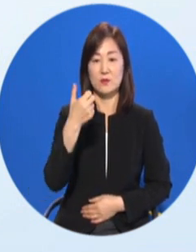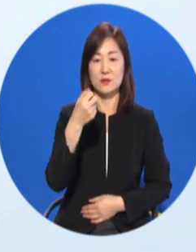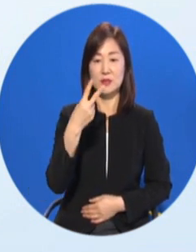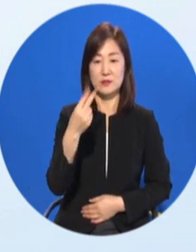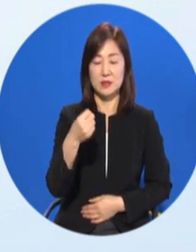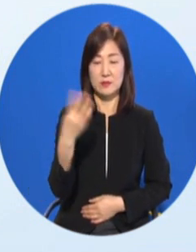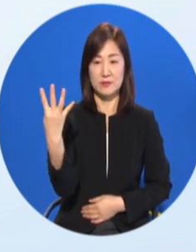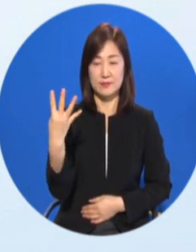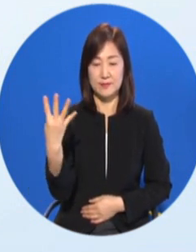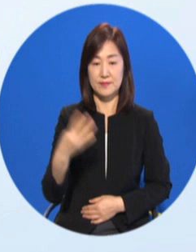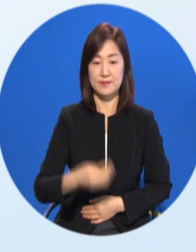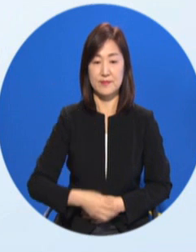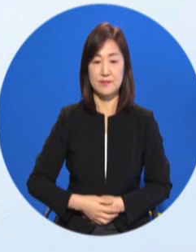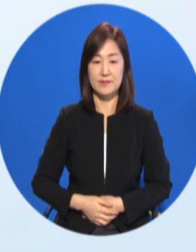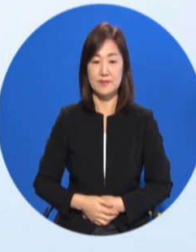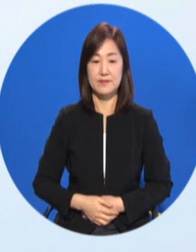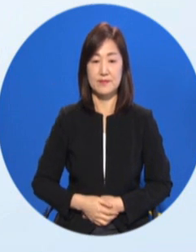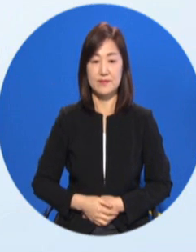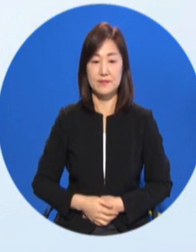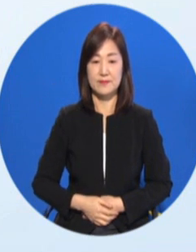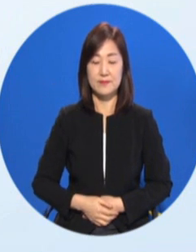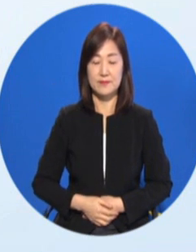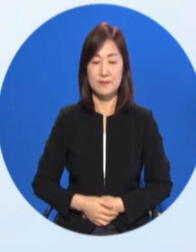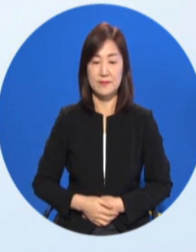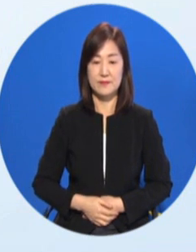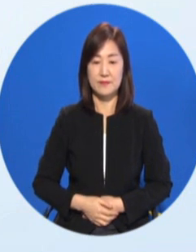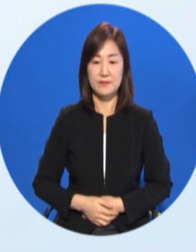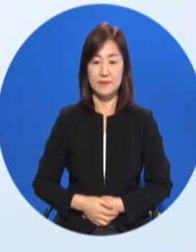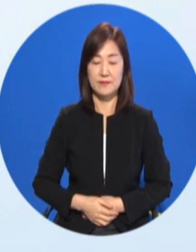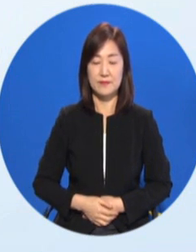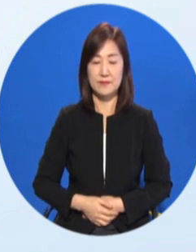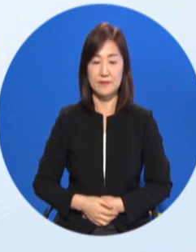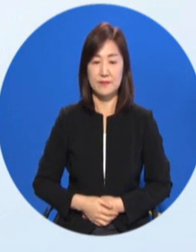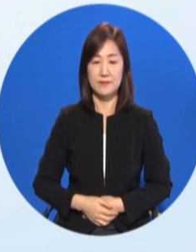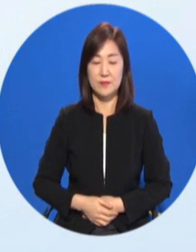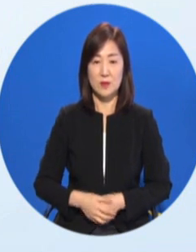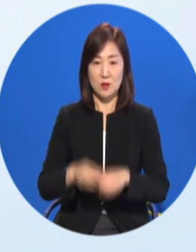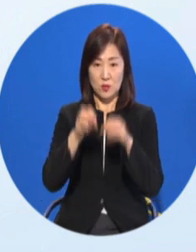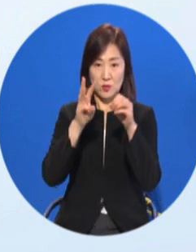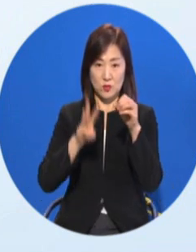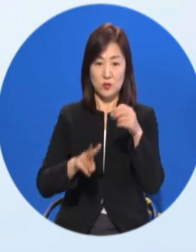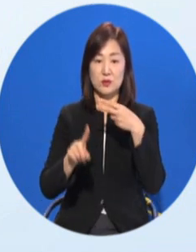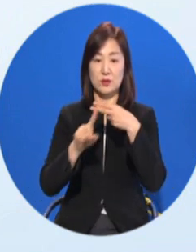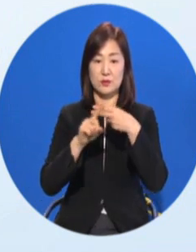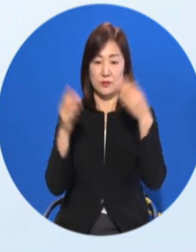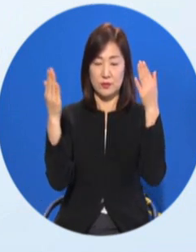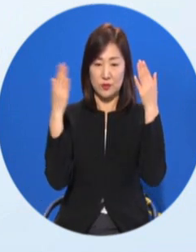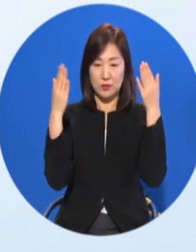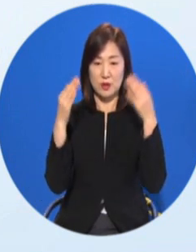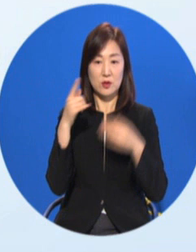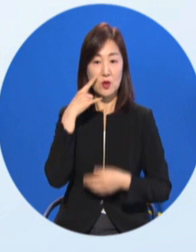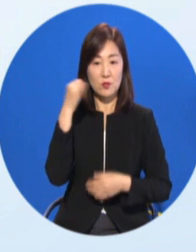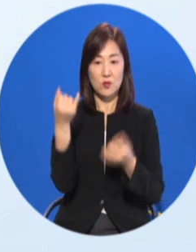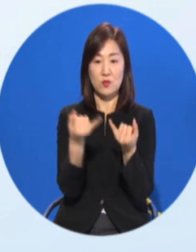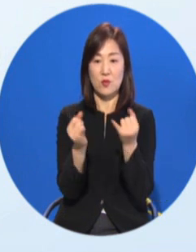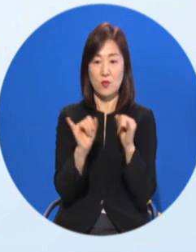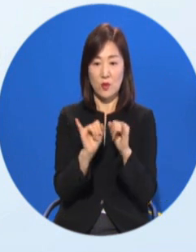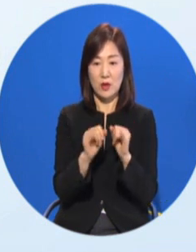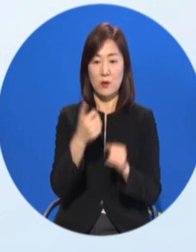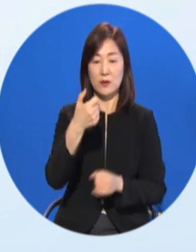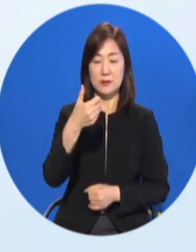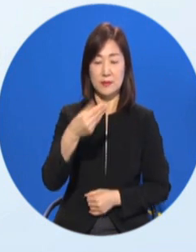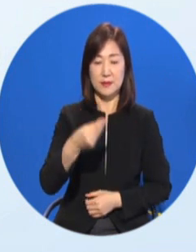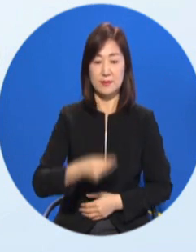대주아파트 101동 102동 111동 주민 5 124,000원 여수 웅천 중학교 학부모의